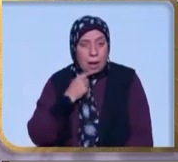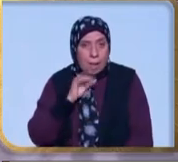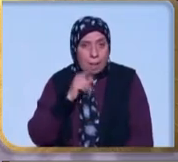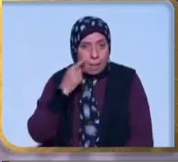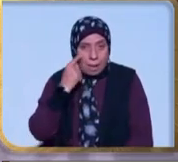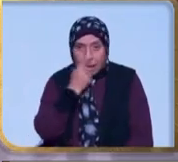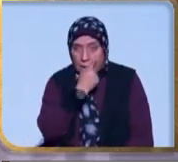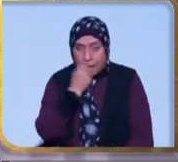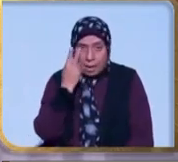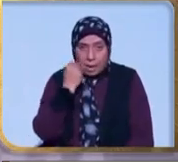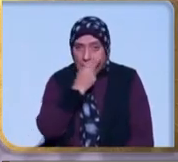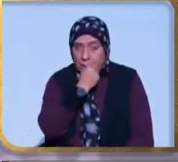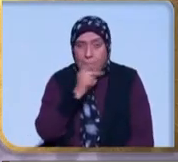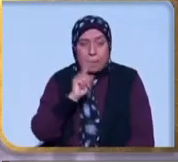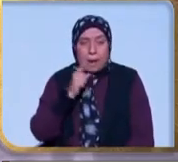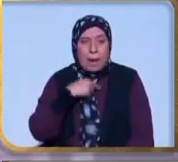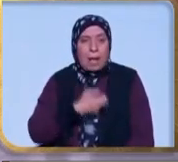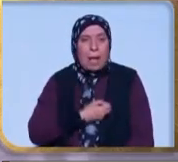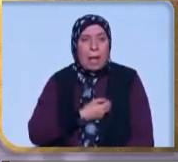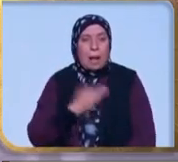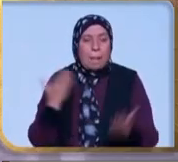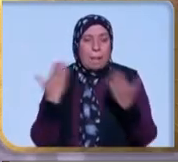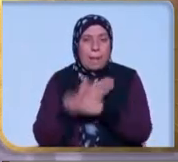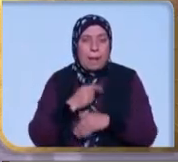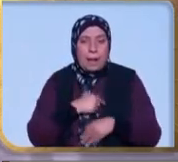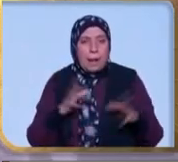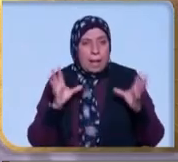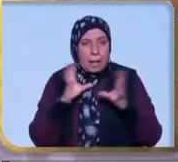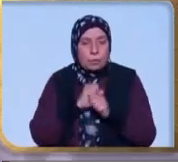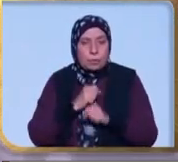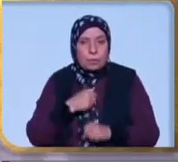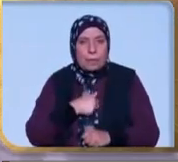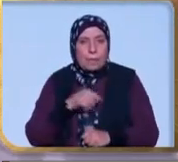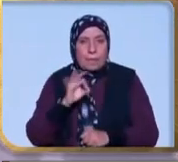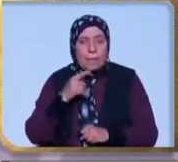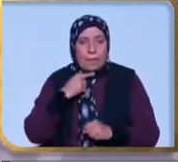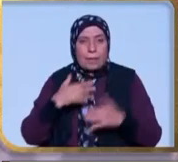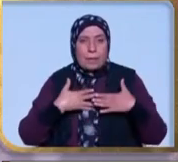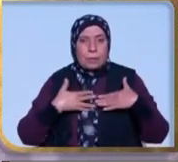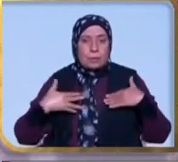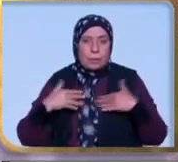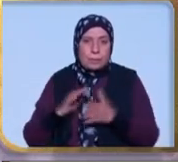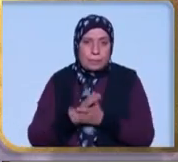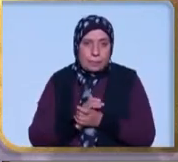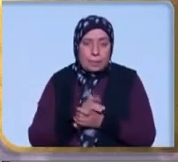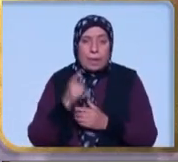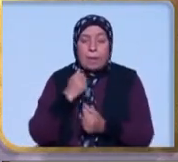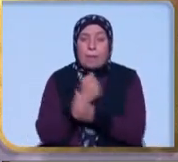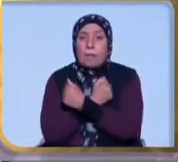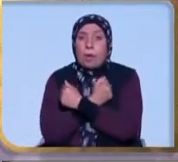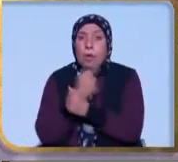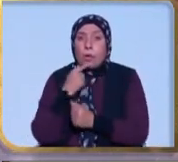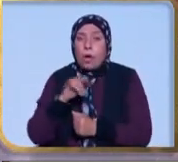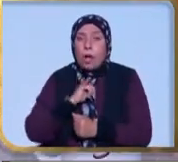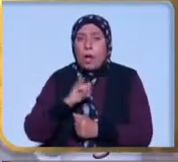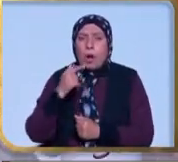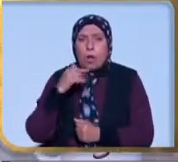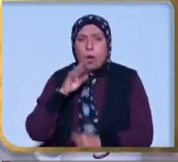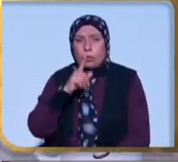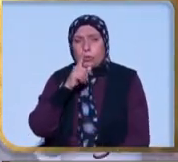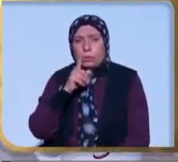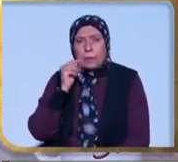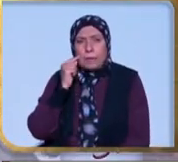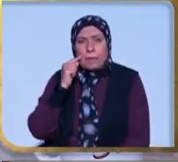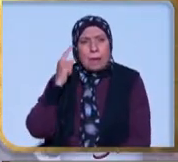تعمى القلوب التي في الصدور. وبالغ فرعون في اضطهاد بني إسرائيل قوم